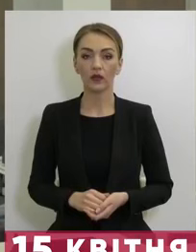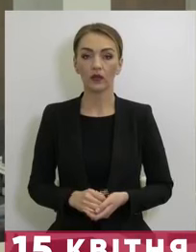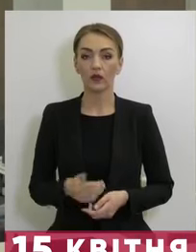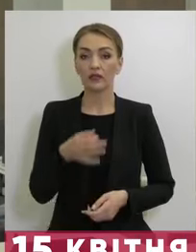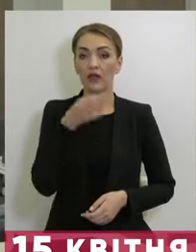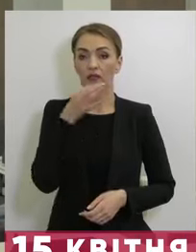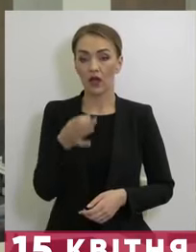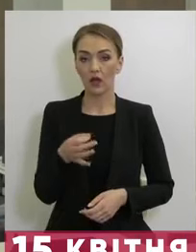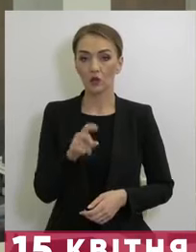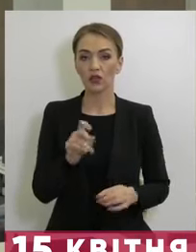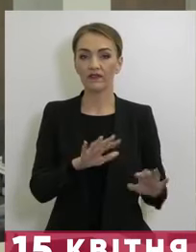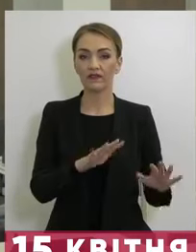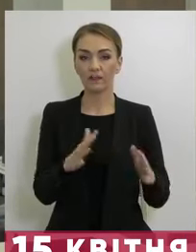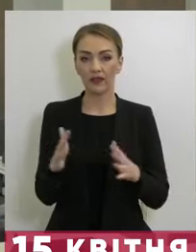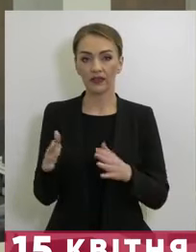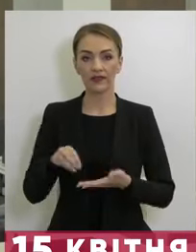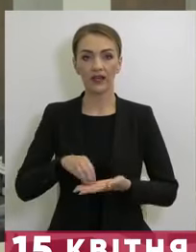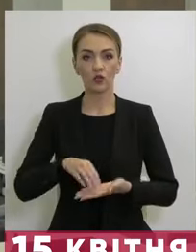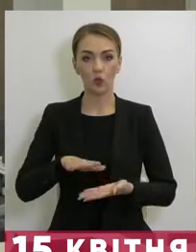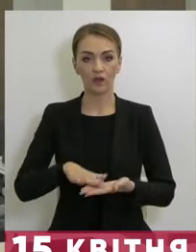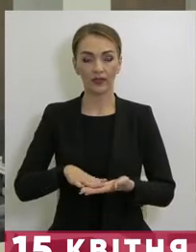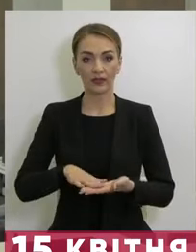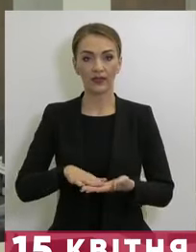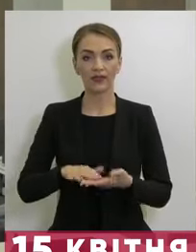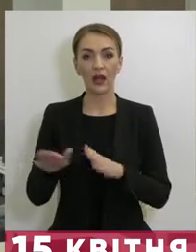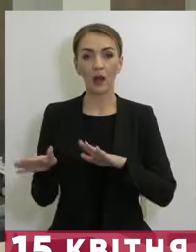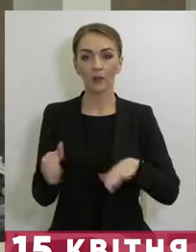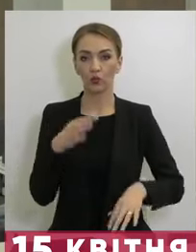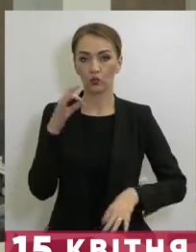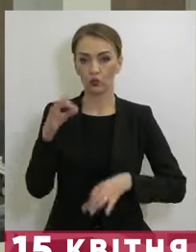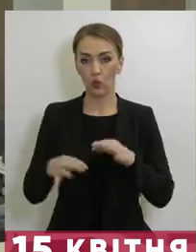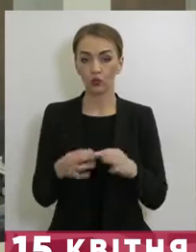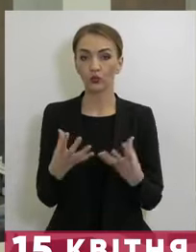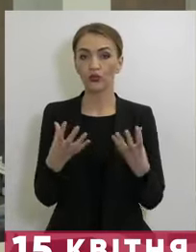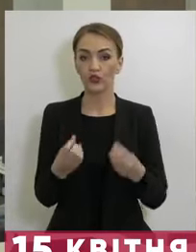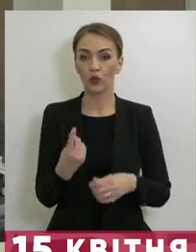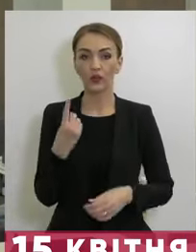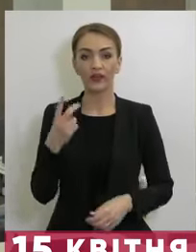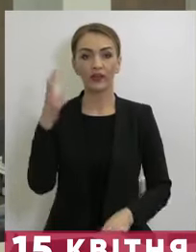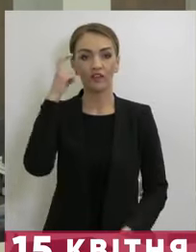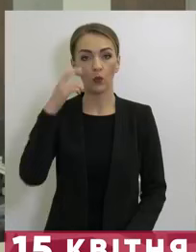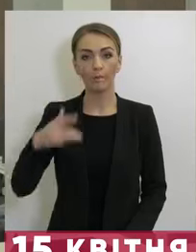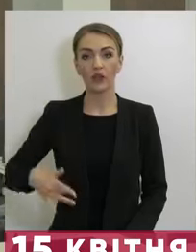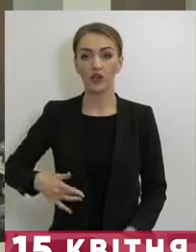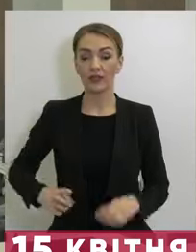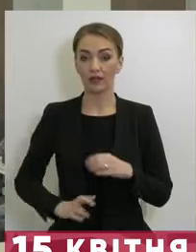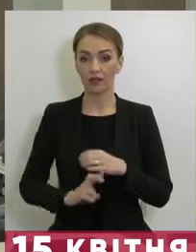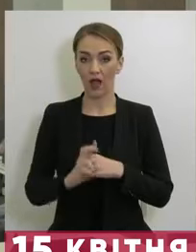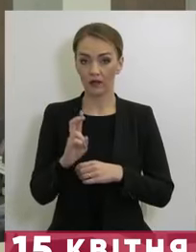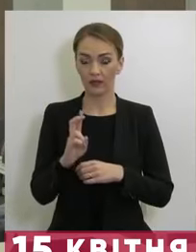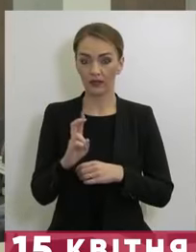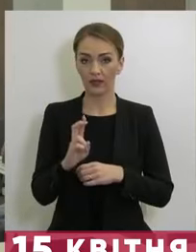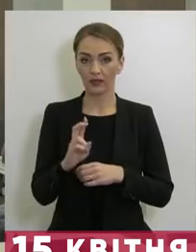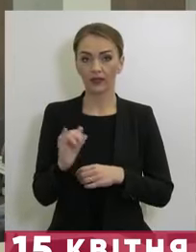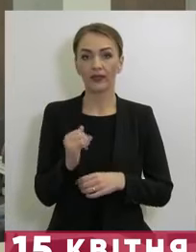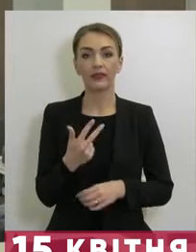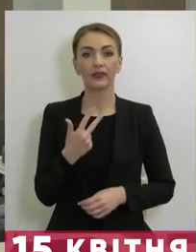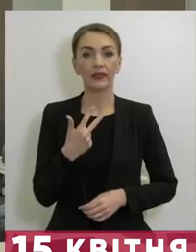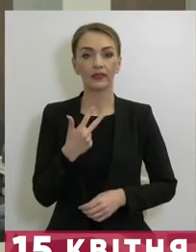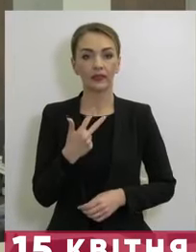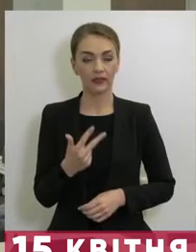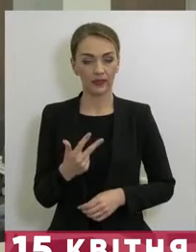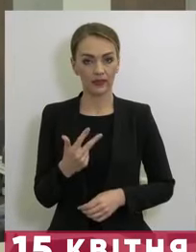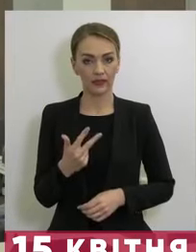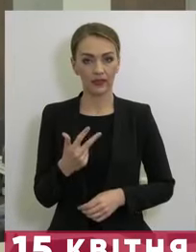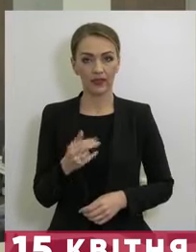Зазначу, з випадків, зареєстрованих за минулу добу, ще один в Києво-Печерській лаврі та 3